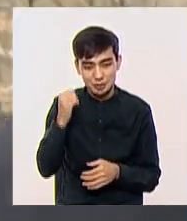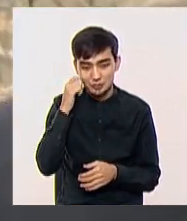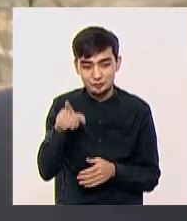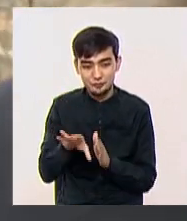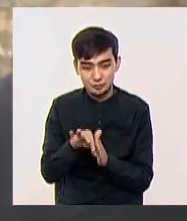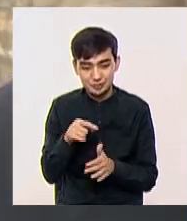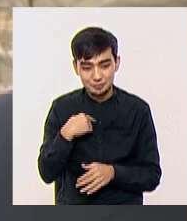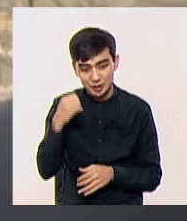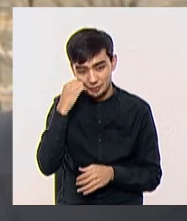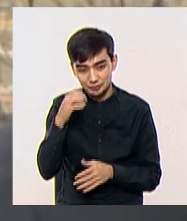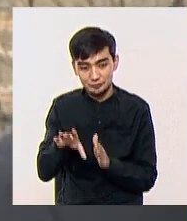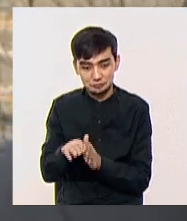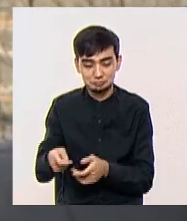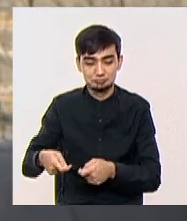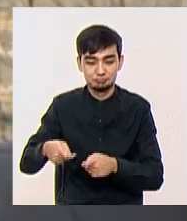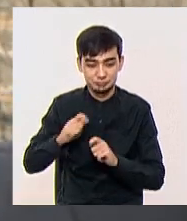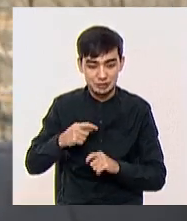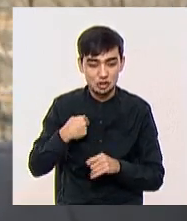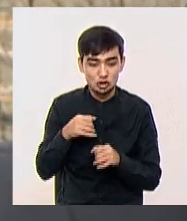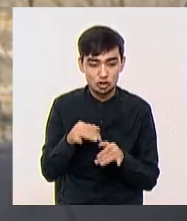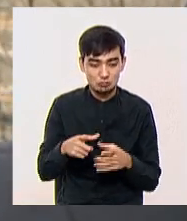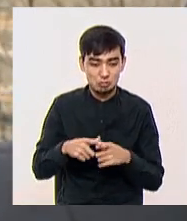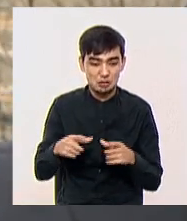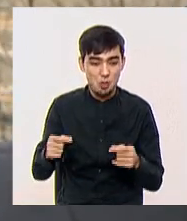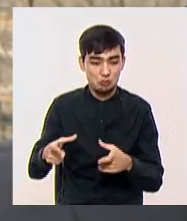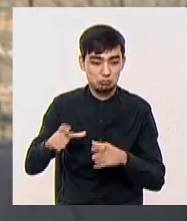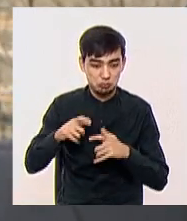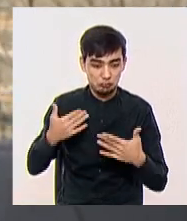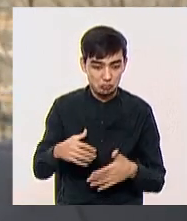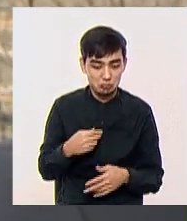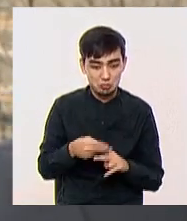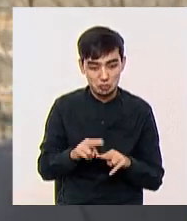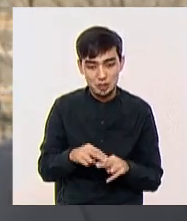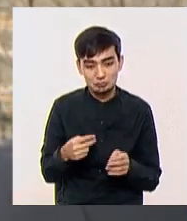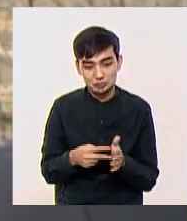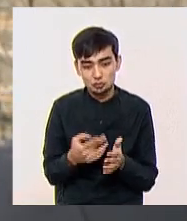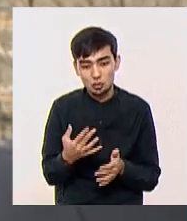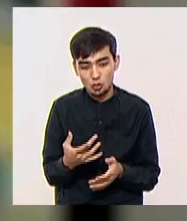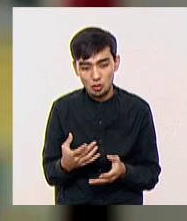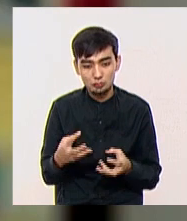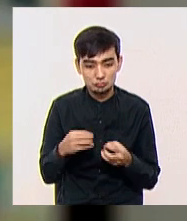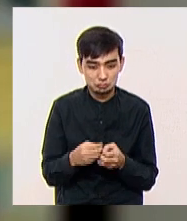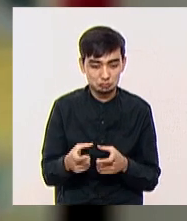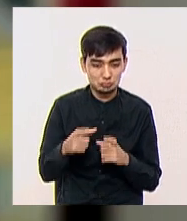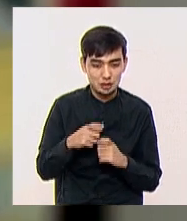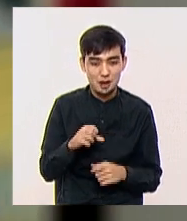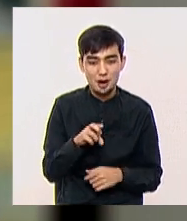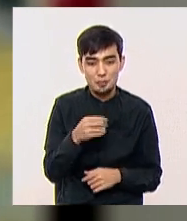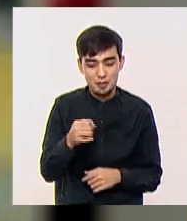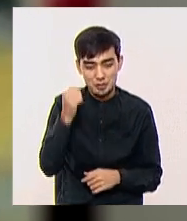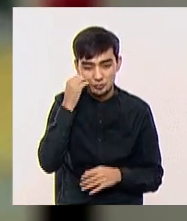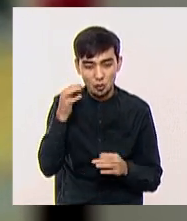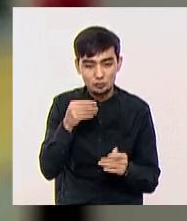осы мүсінді таңдаған, бізге шешімі қаттамасы келді. Сонда осындай сметсімен, осындай сумен. Абай ескерткішіне